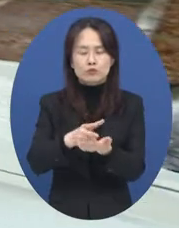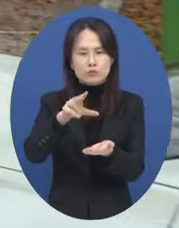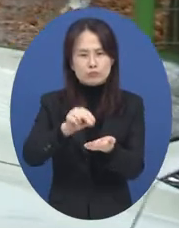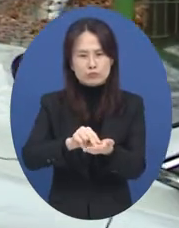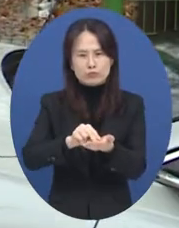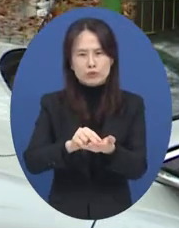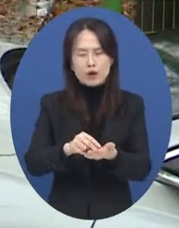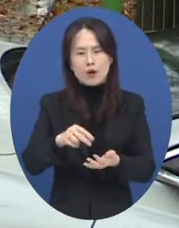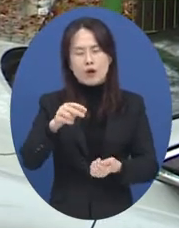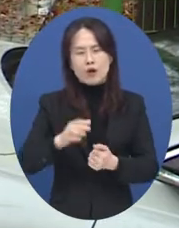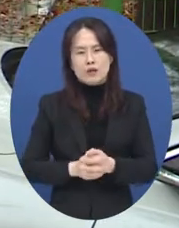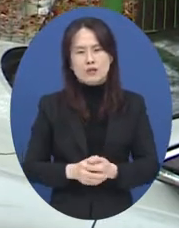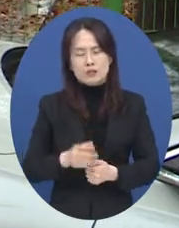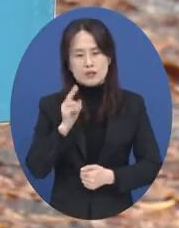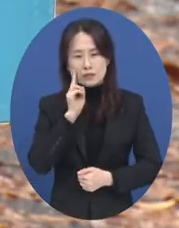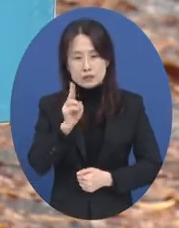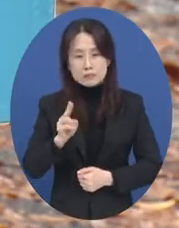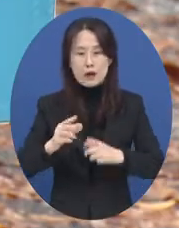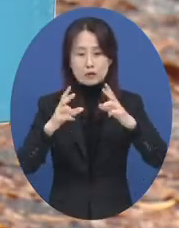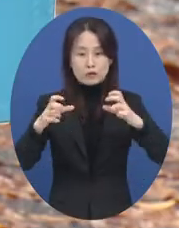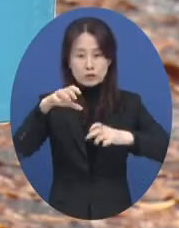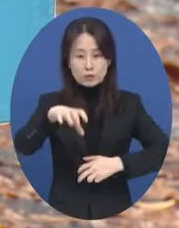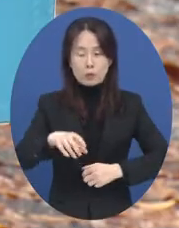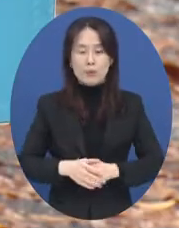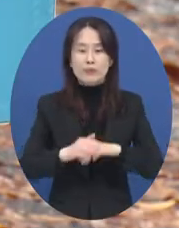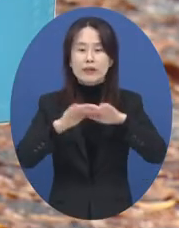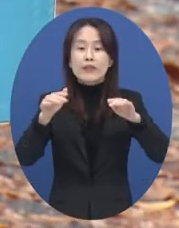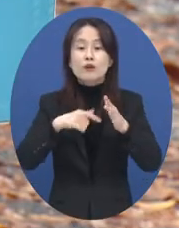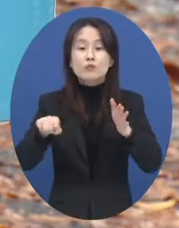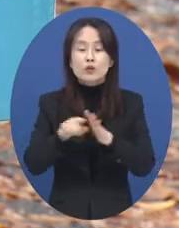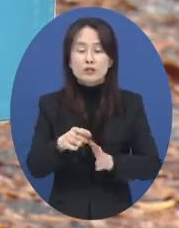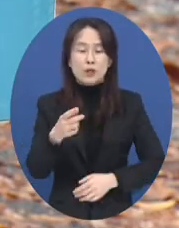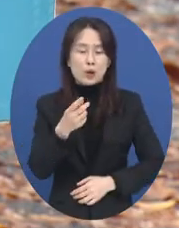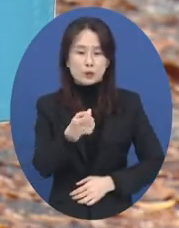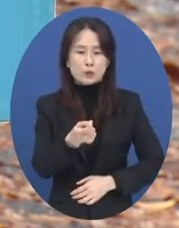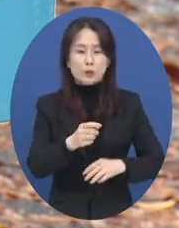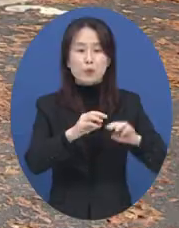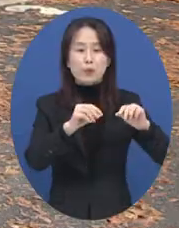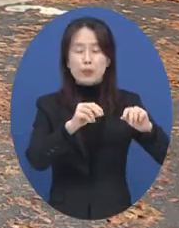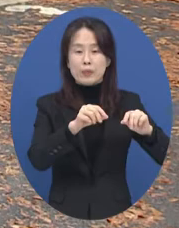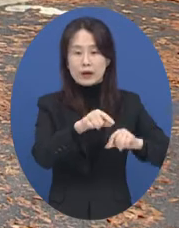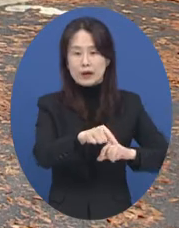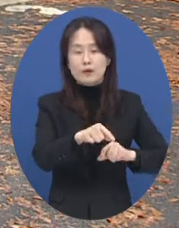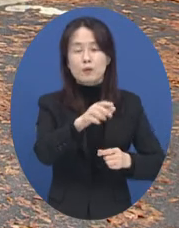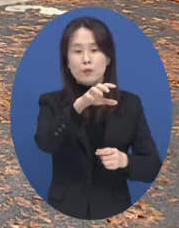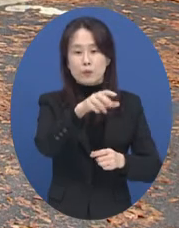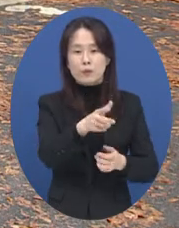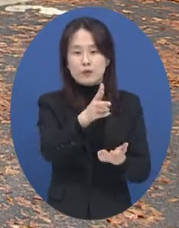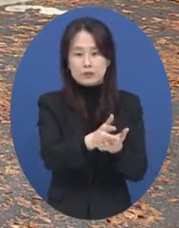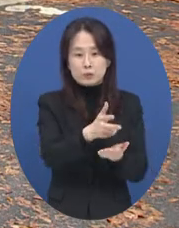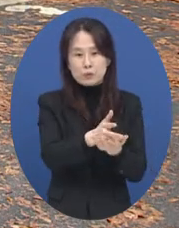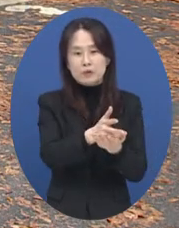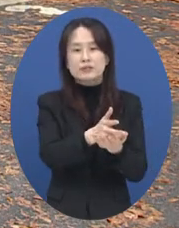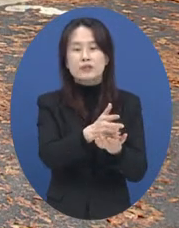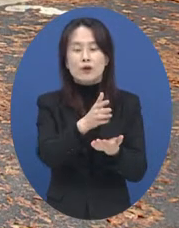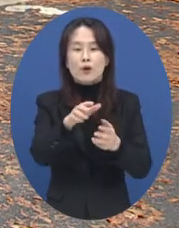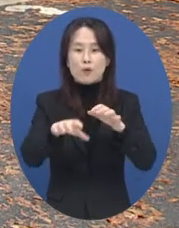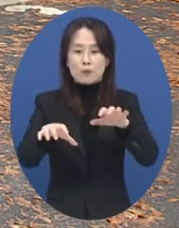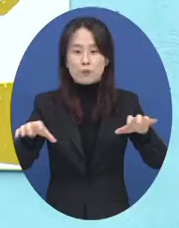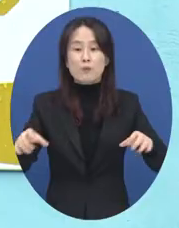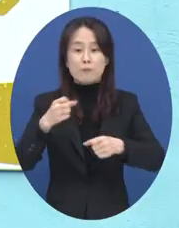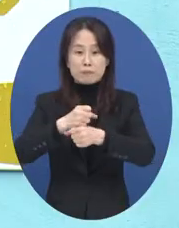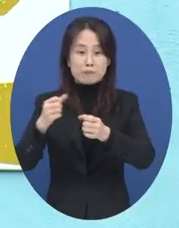주차 문제로 골머리를 썩던 성남의 한 구도심. 이를 해결하기 위해 자투리 땅 곳곳에 작지만 알찬 주차장을